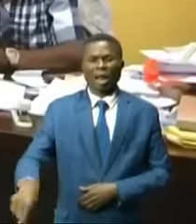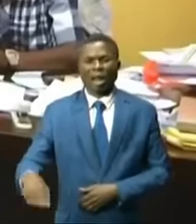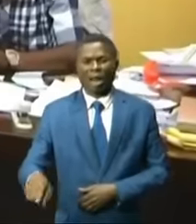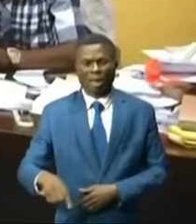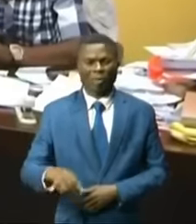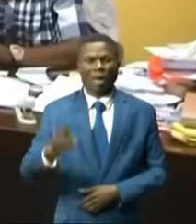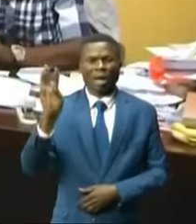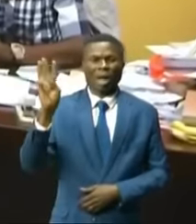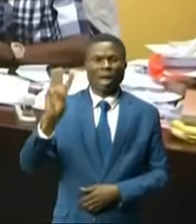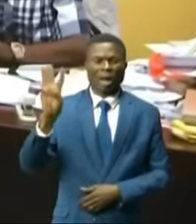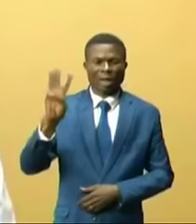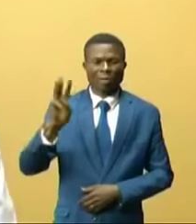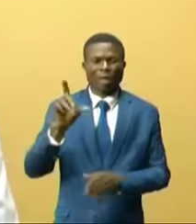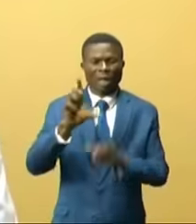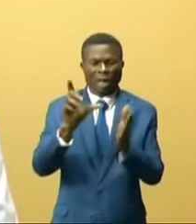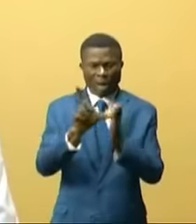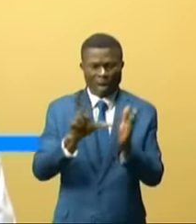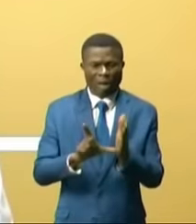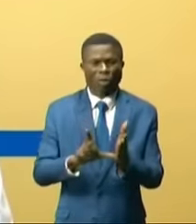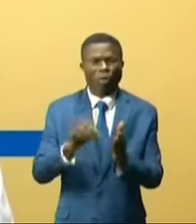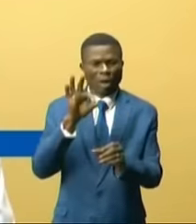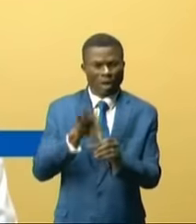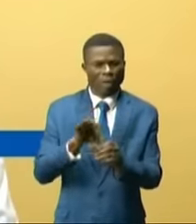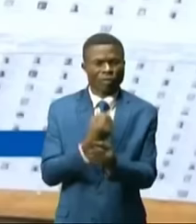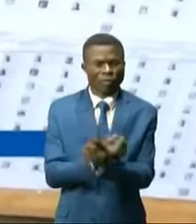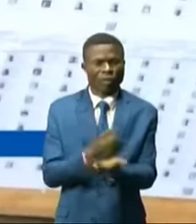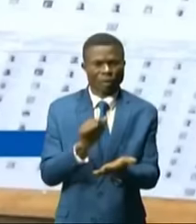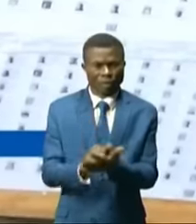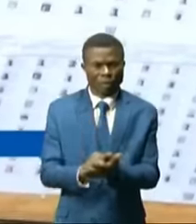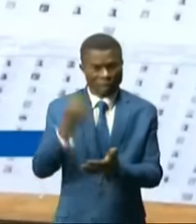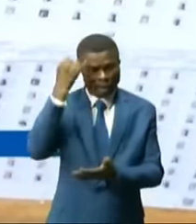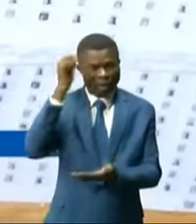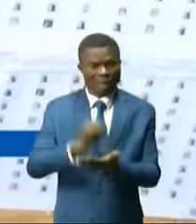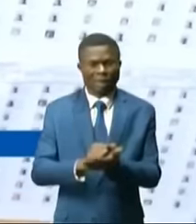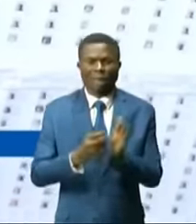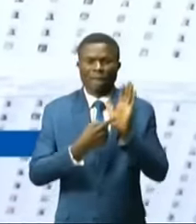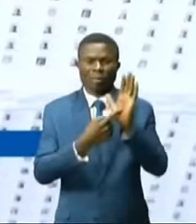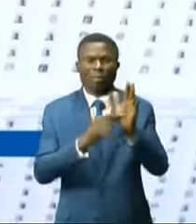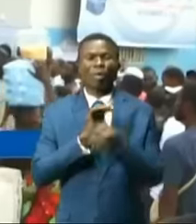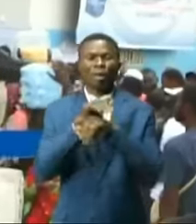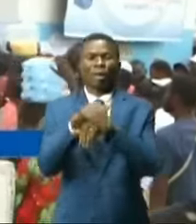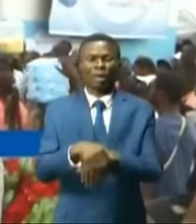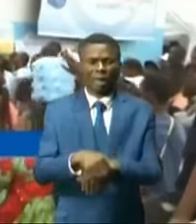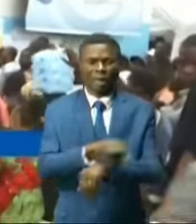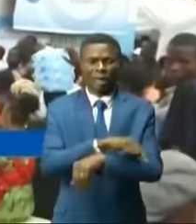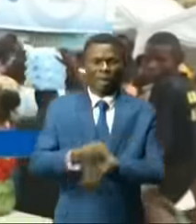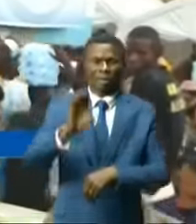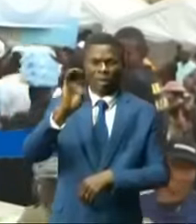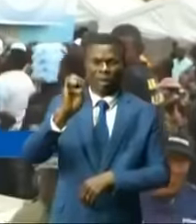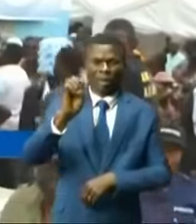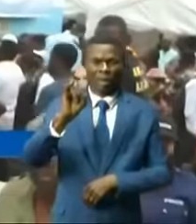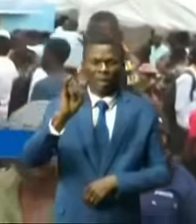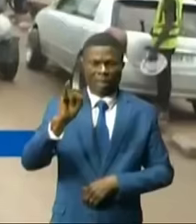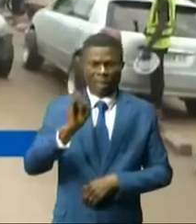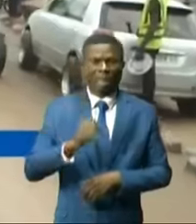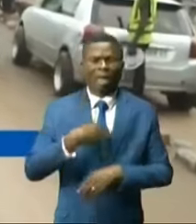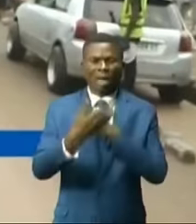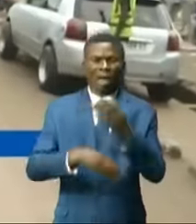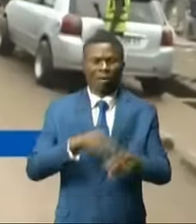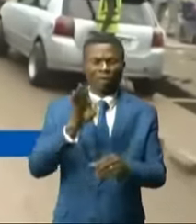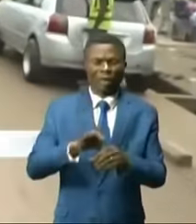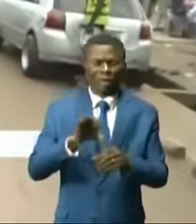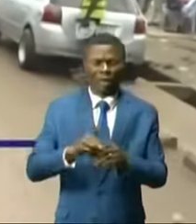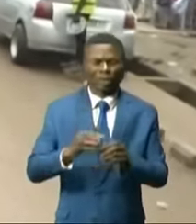loi électorale est également respectée. Cette initiative témoigne par ailleurs l'engagement de la CENI à garantir des élections